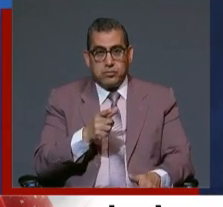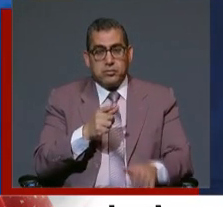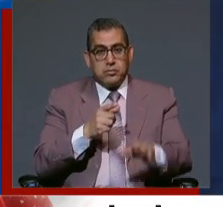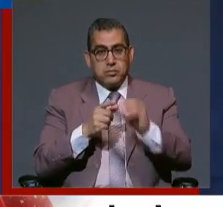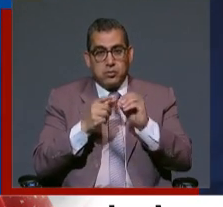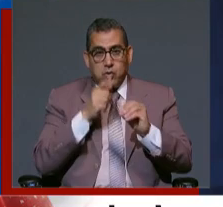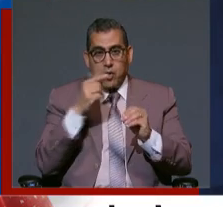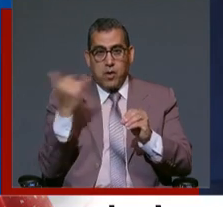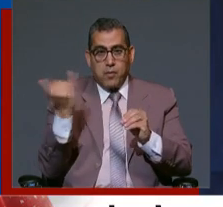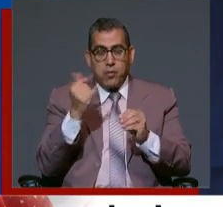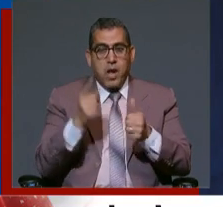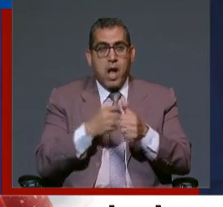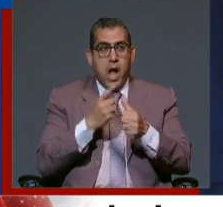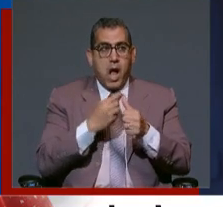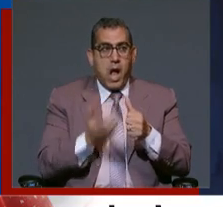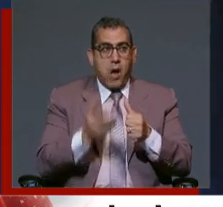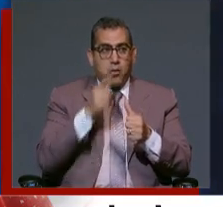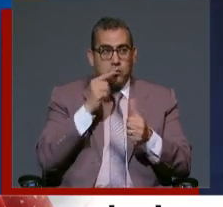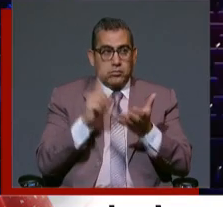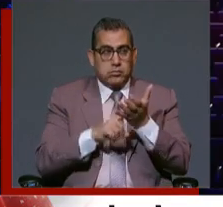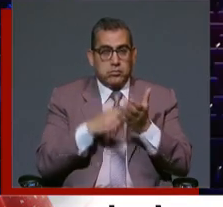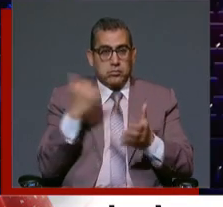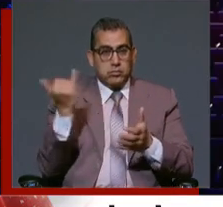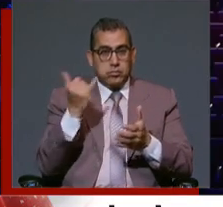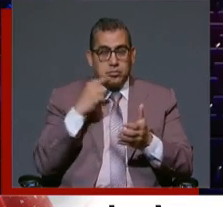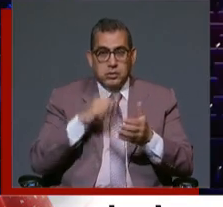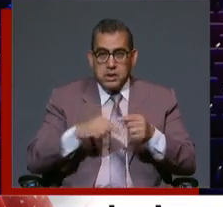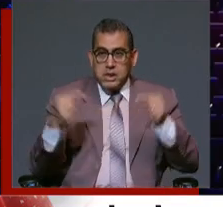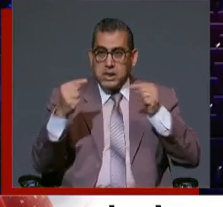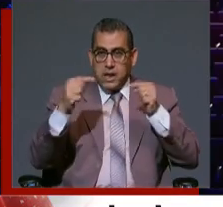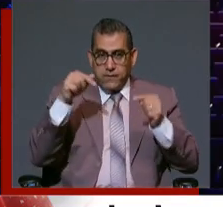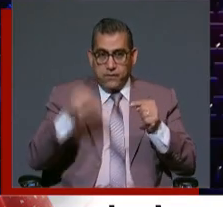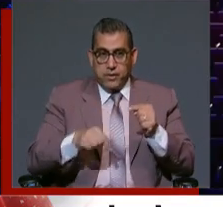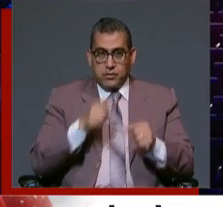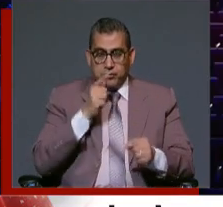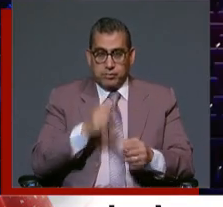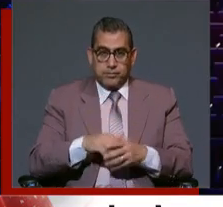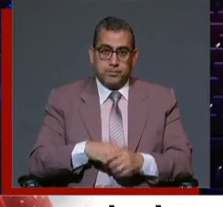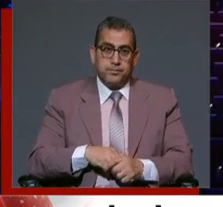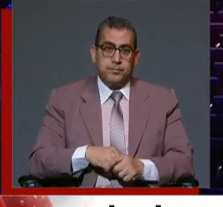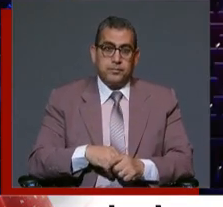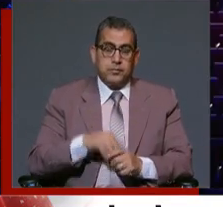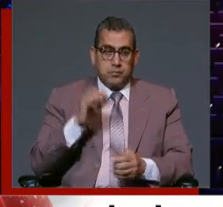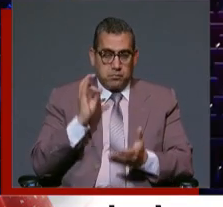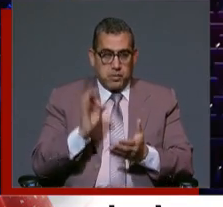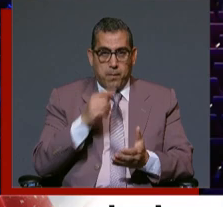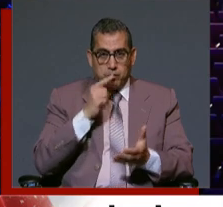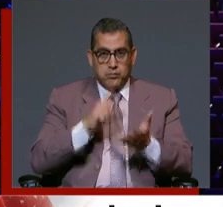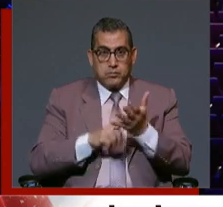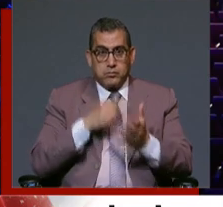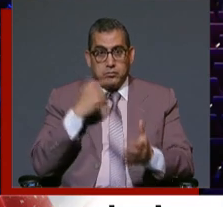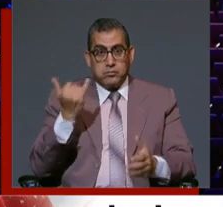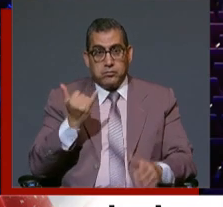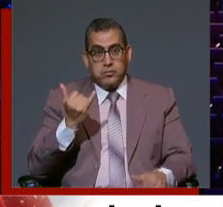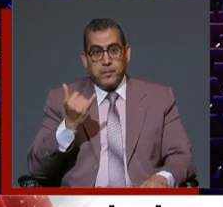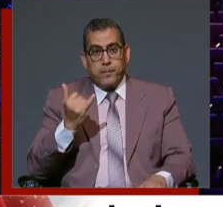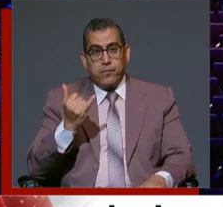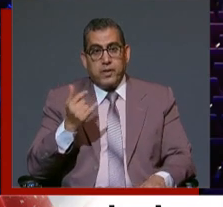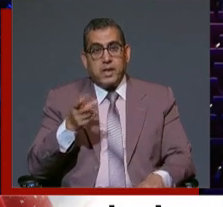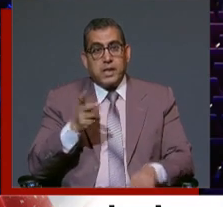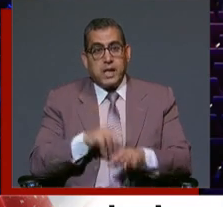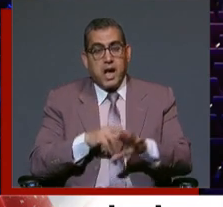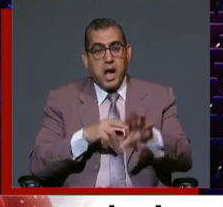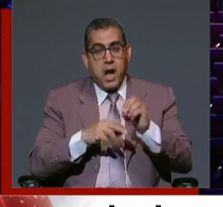لك طب فقه الأولويات إيه بقى دلوقتي في ظل هذه التحديات؟ الحاجات الأساسية. بالضبط الحاجات الأساسية، وكمان عاوز